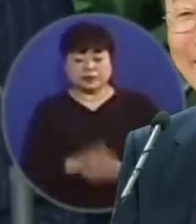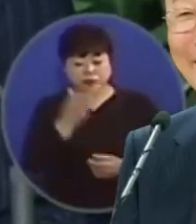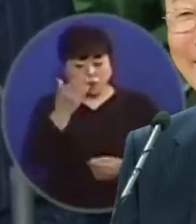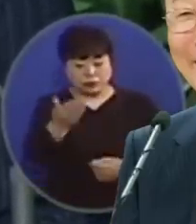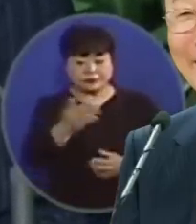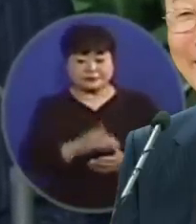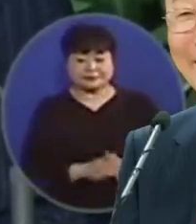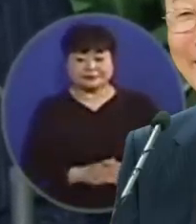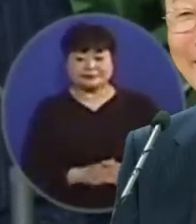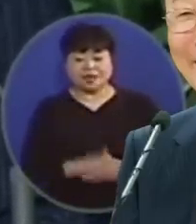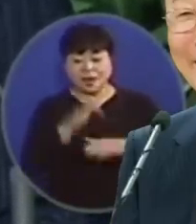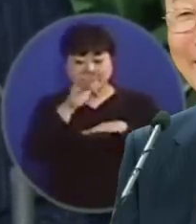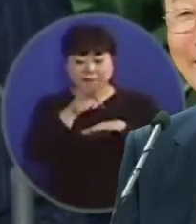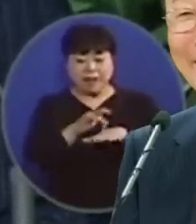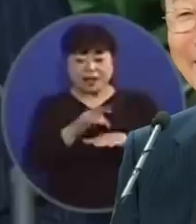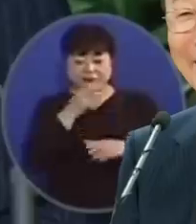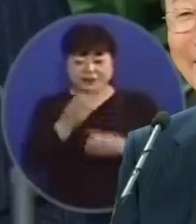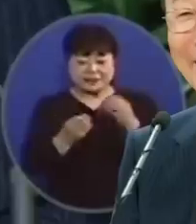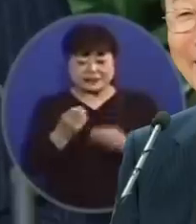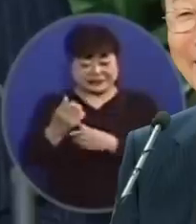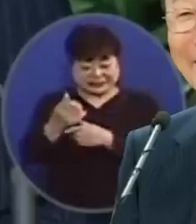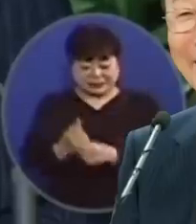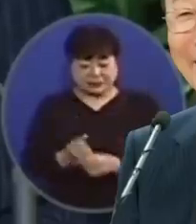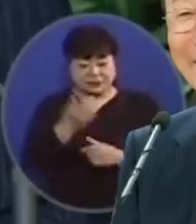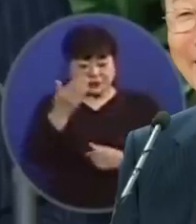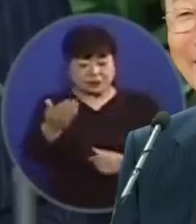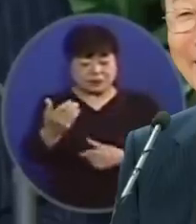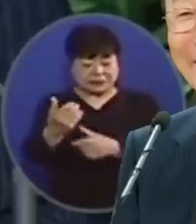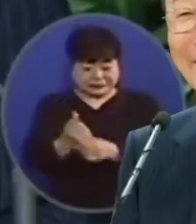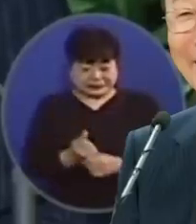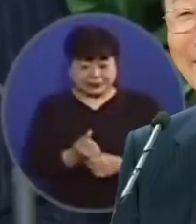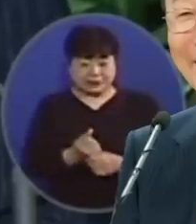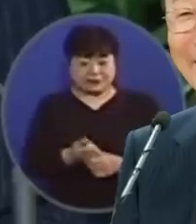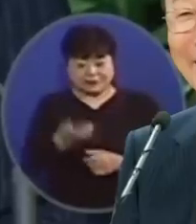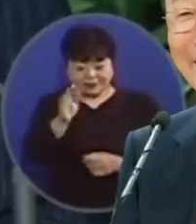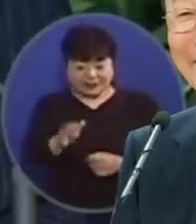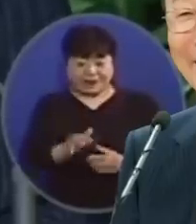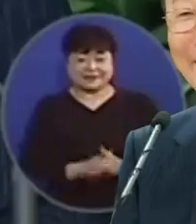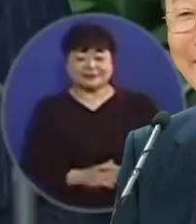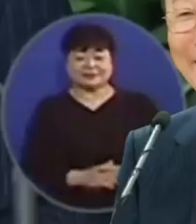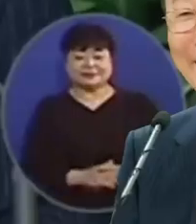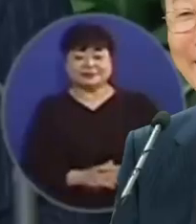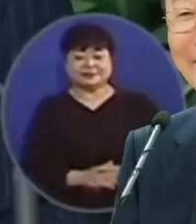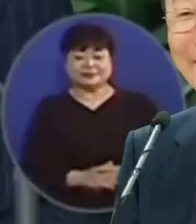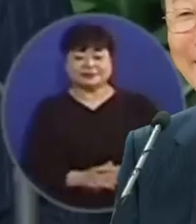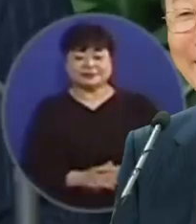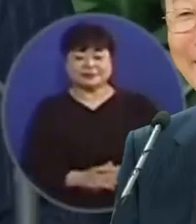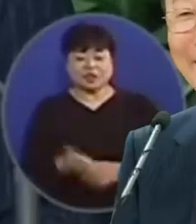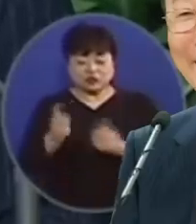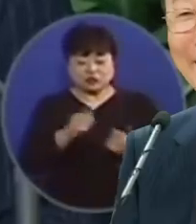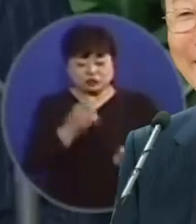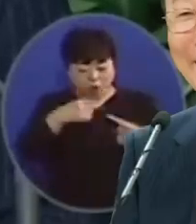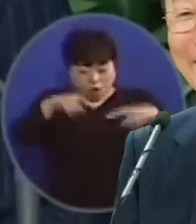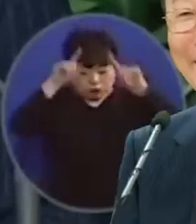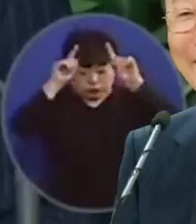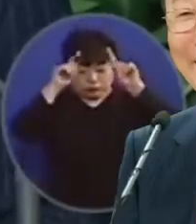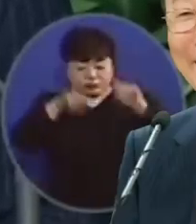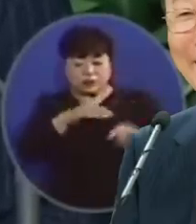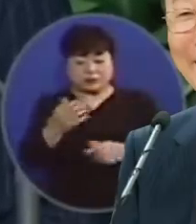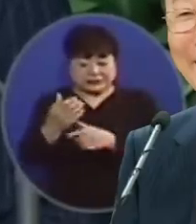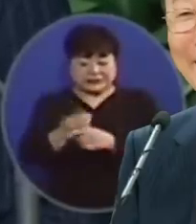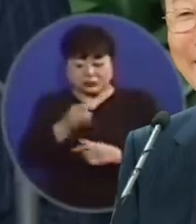여러분 마귀가 빚쟁이 잡듯이 여러분을 잡고 있었으나 죽음과 음부와 여러분을